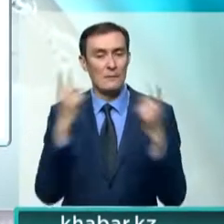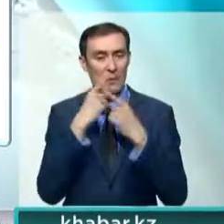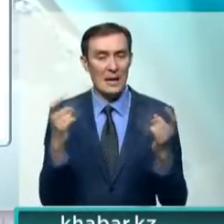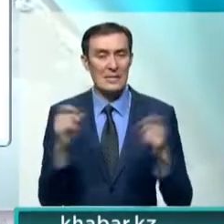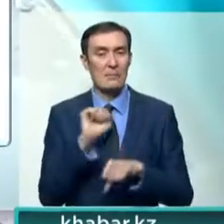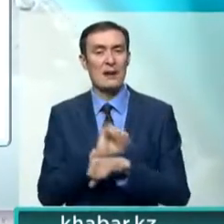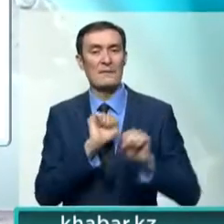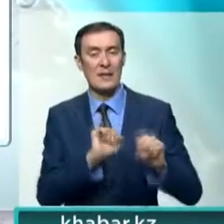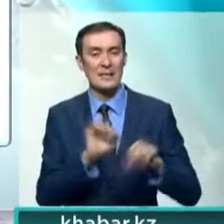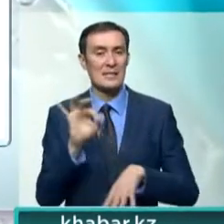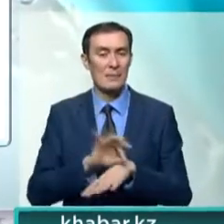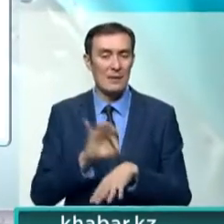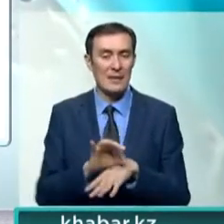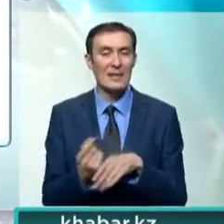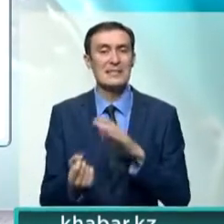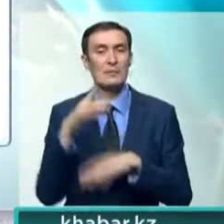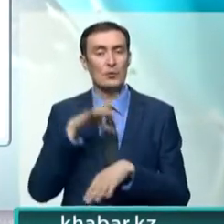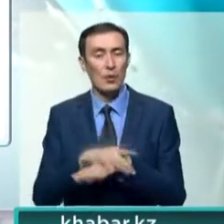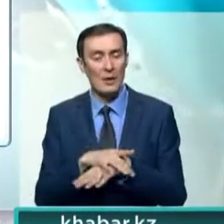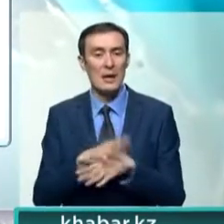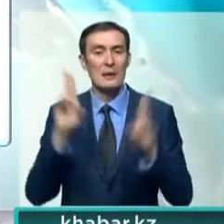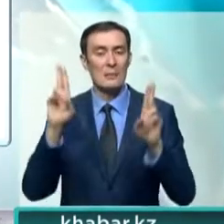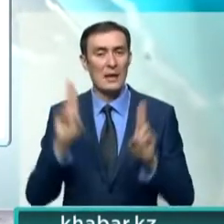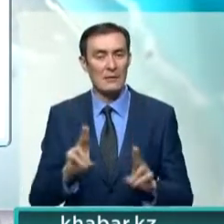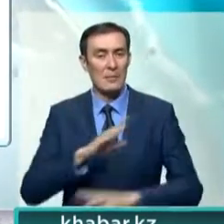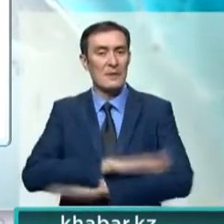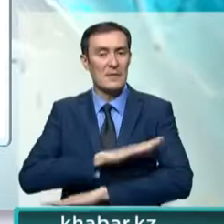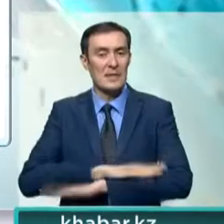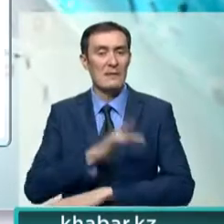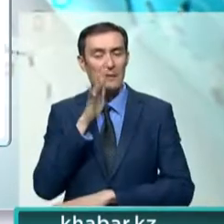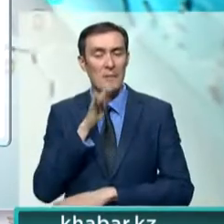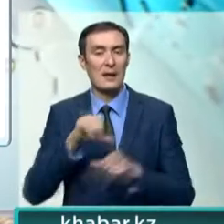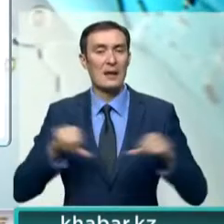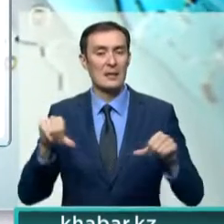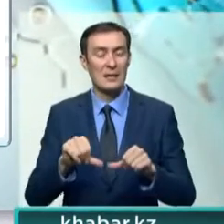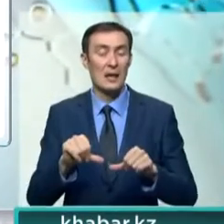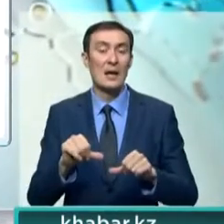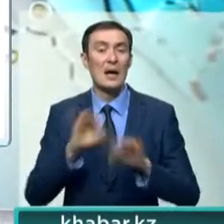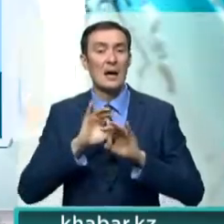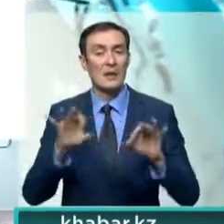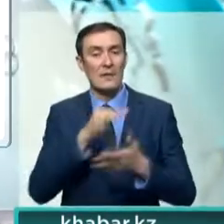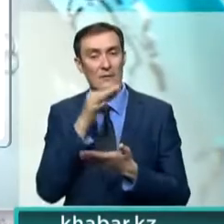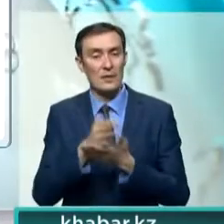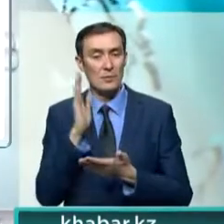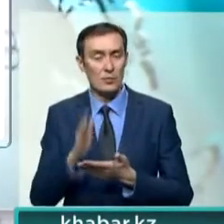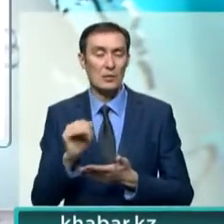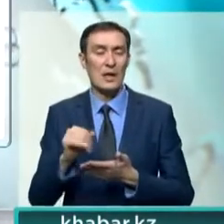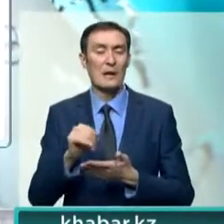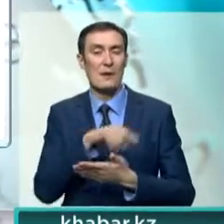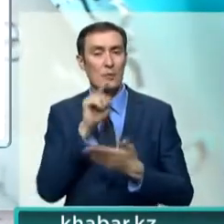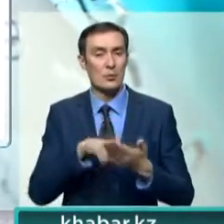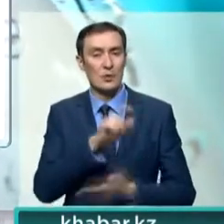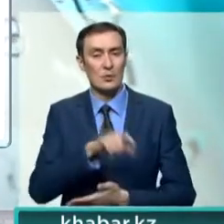профилактике заболевания, симптомах, правилах поведения при карантине. В разделе «Вопрос-ответ» специалисты ответят на все вопросы